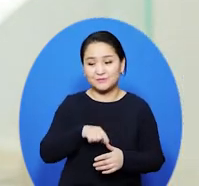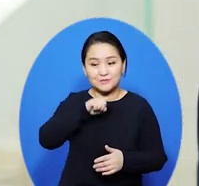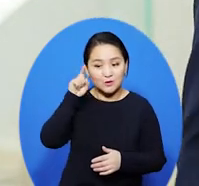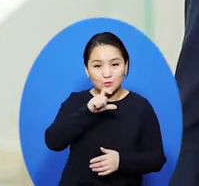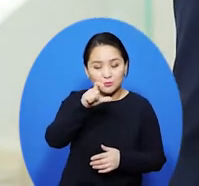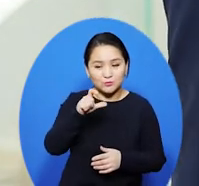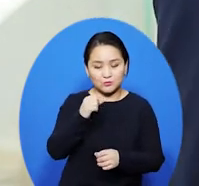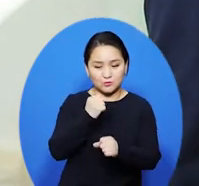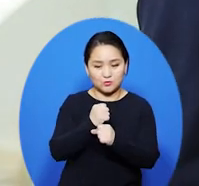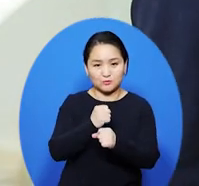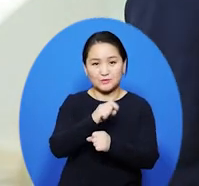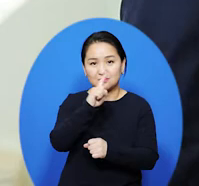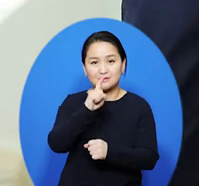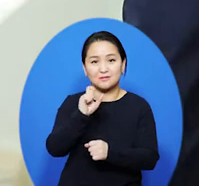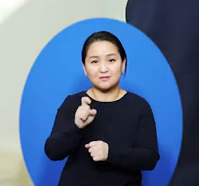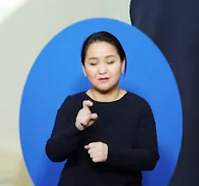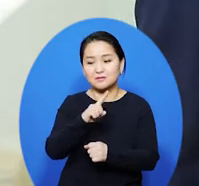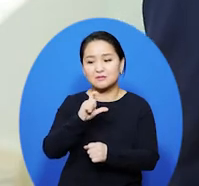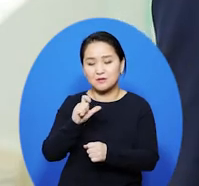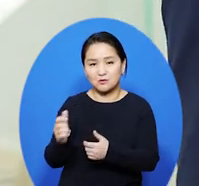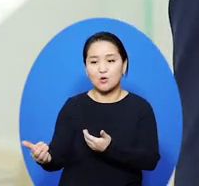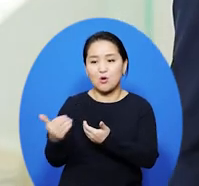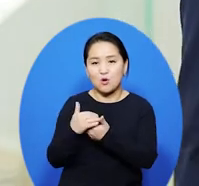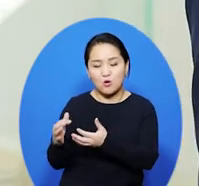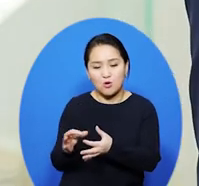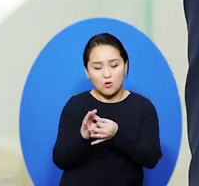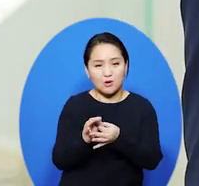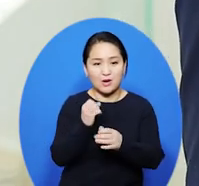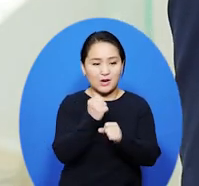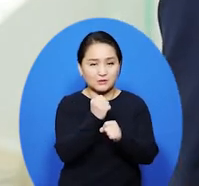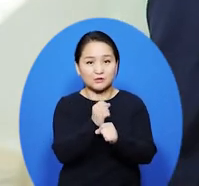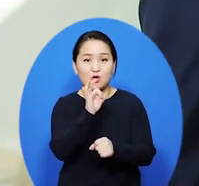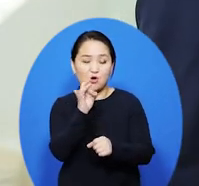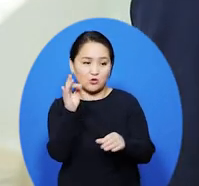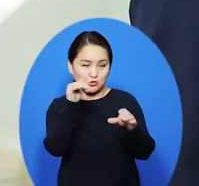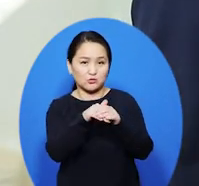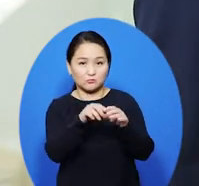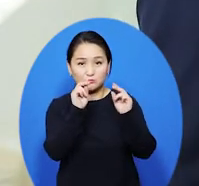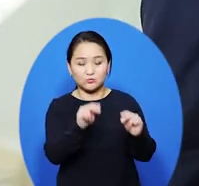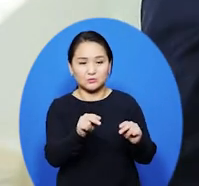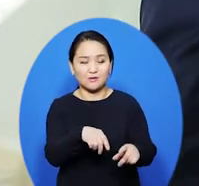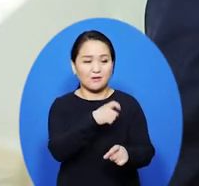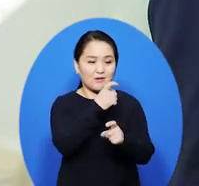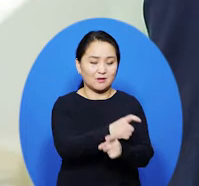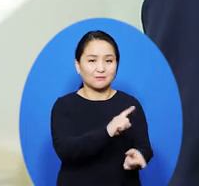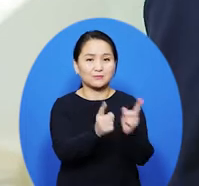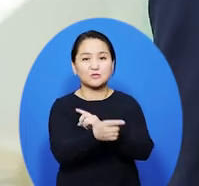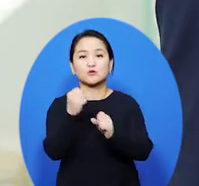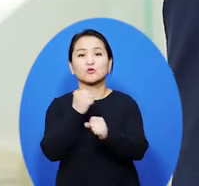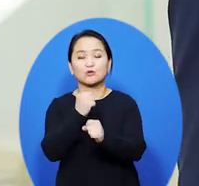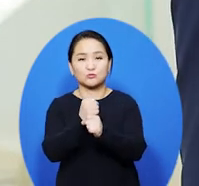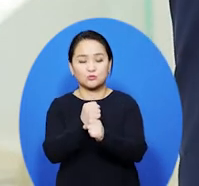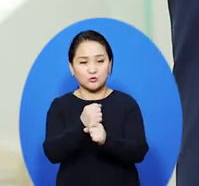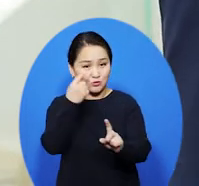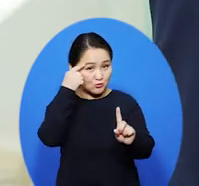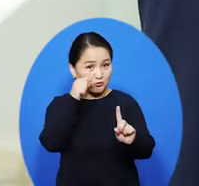гол нь энэ залуучуудыг хөдөлмөрийн зах зээлд ойртуулах. Ажилтаа орлоготой болох энэ зорилтыг л бол энэ аламжаас хөдөлмөрт хүрээнд бол бид